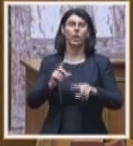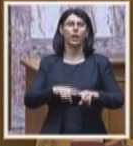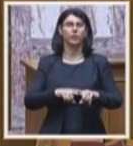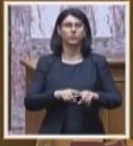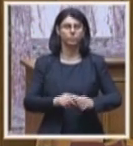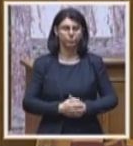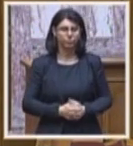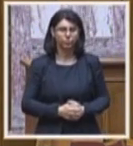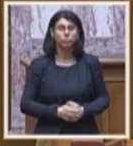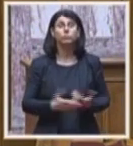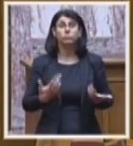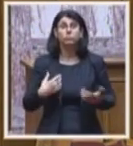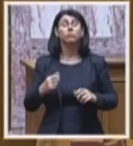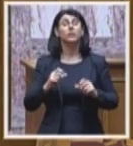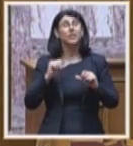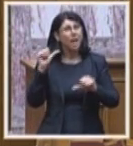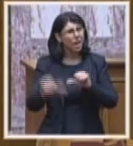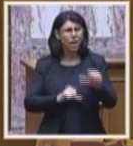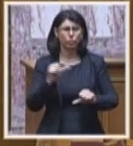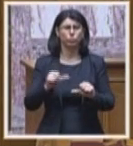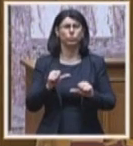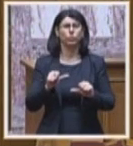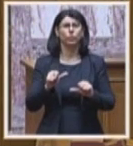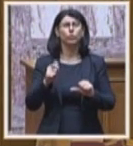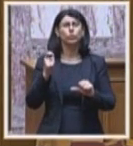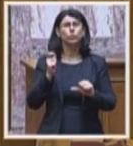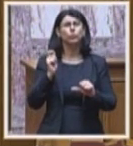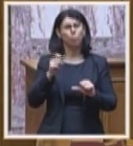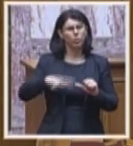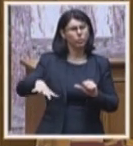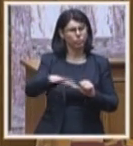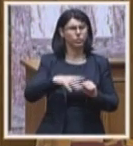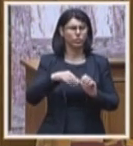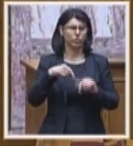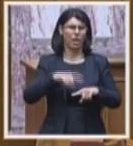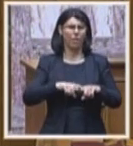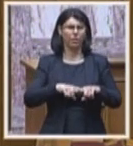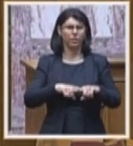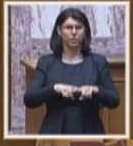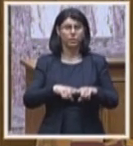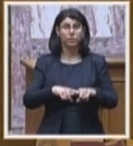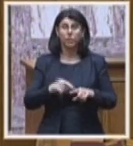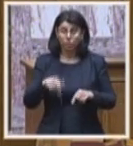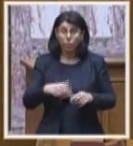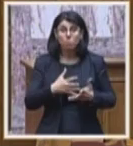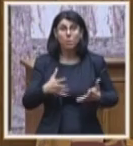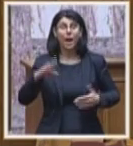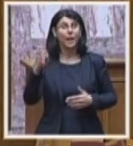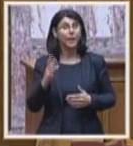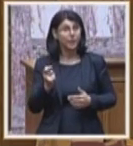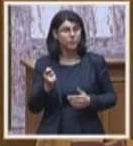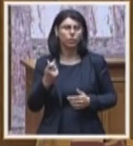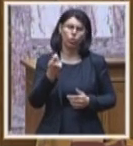Αφετέρου, να αλλάξουμε το πολιτικό πρότυπο στη χώρα μας. Με την ανάγκη μέσα σε μια μεγάλη κρίση οικονομική και